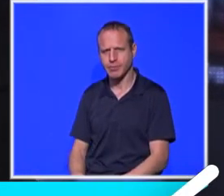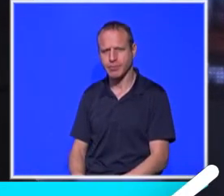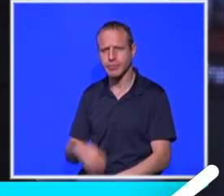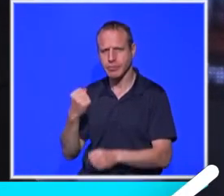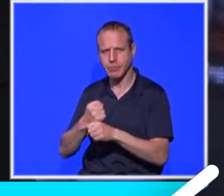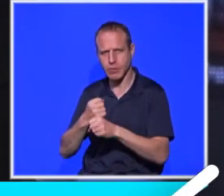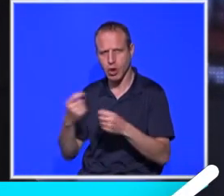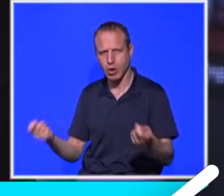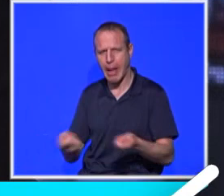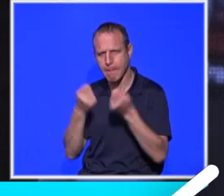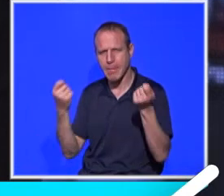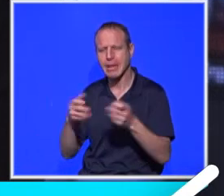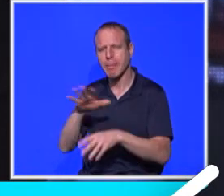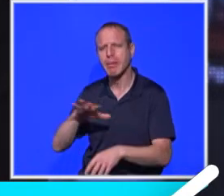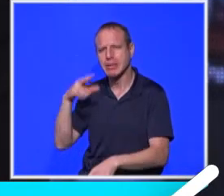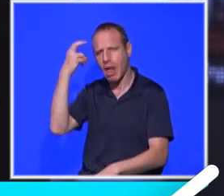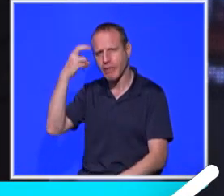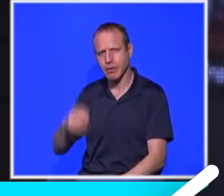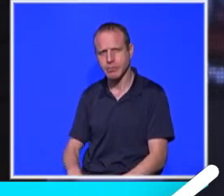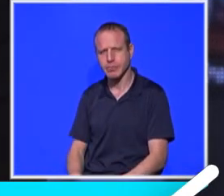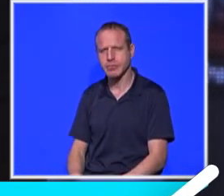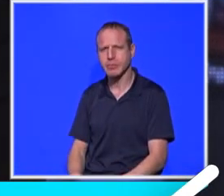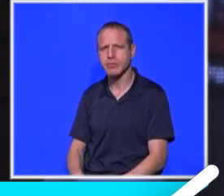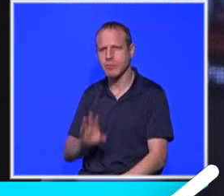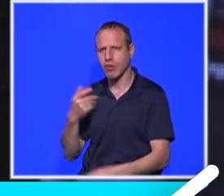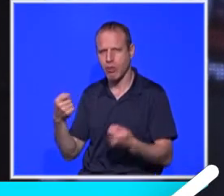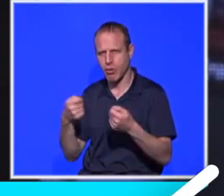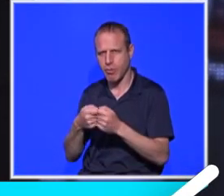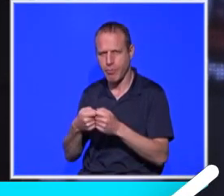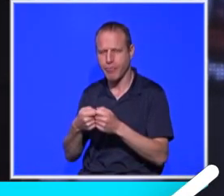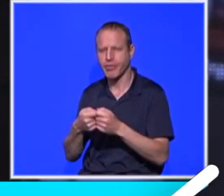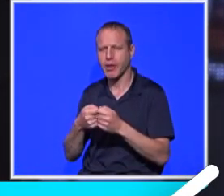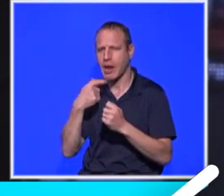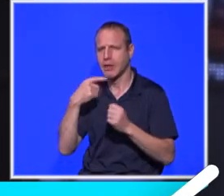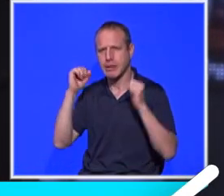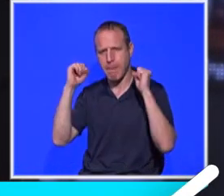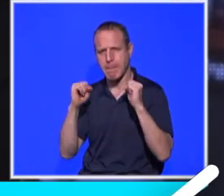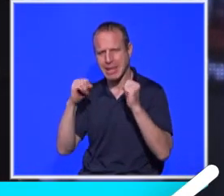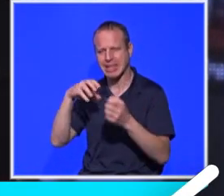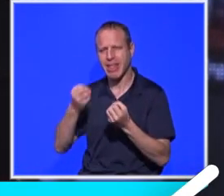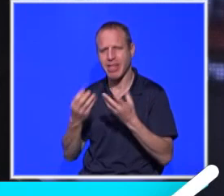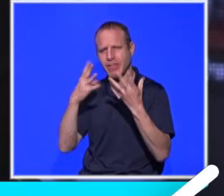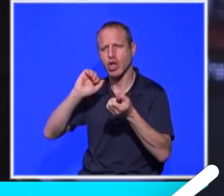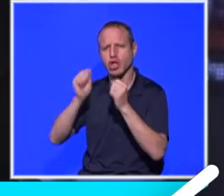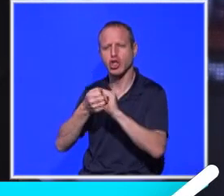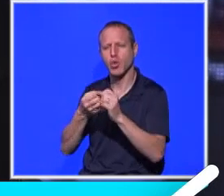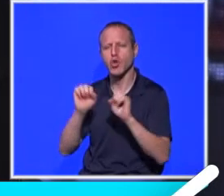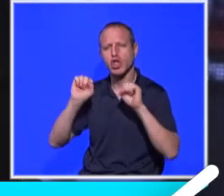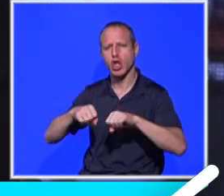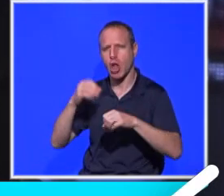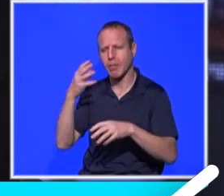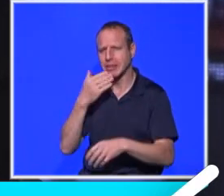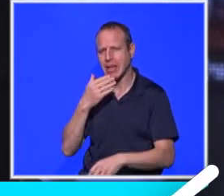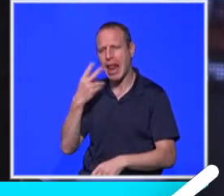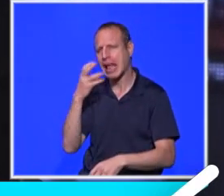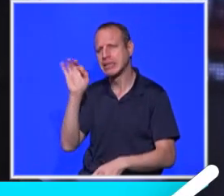לעשות קמפיין במגזר הערבי, בכל מה שקשור בכלל לבוא ולהגיד, הבייס הטבעי שלנו לשינוי השלטון בישראל הוא